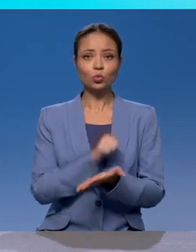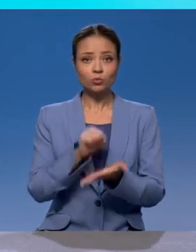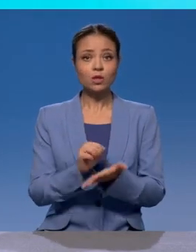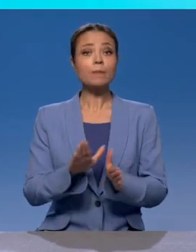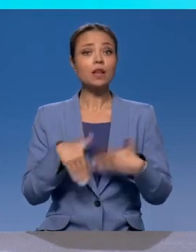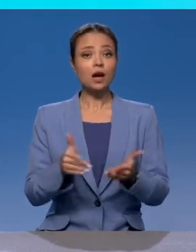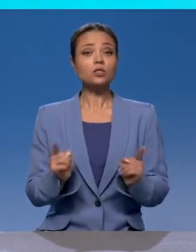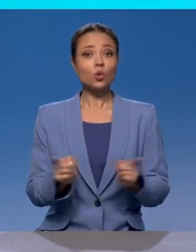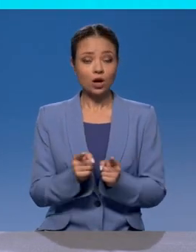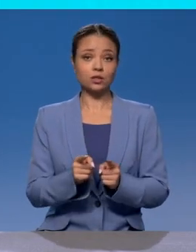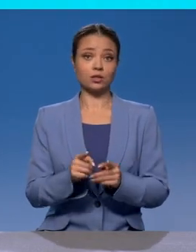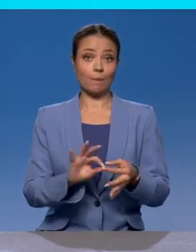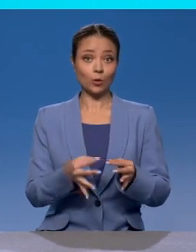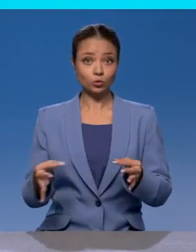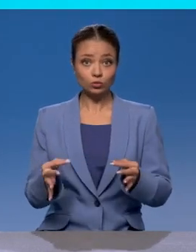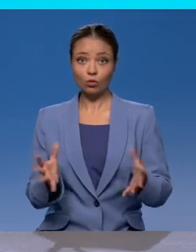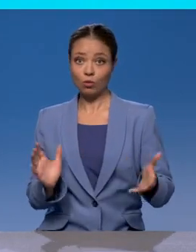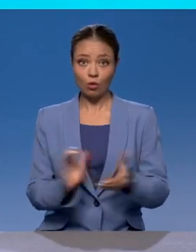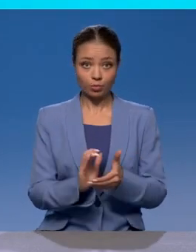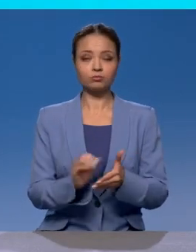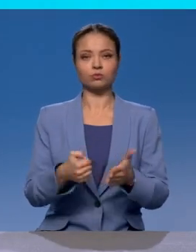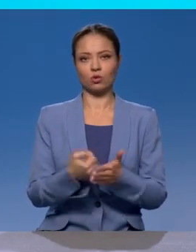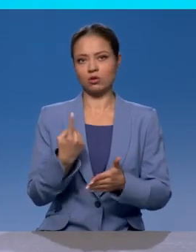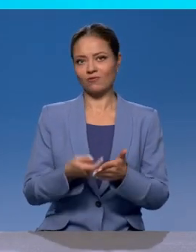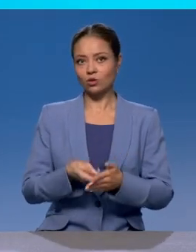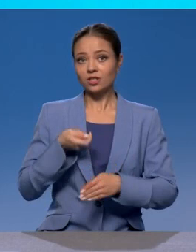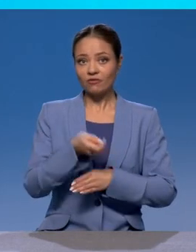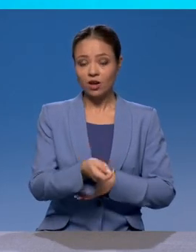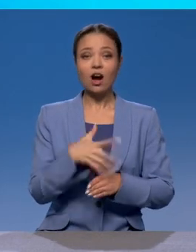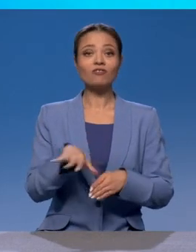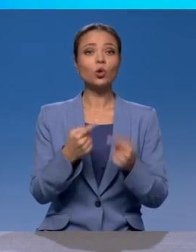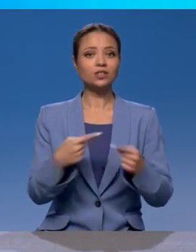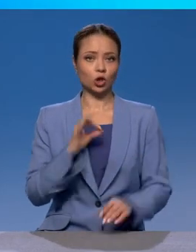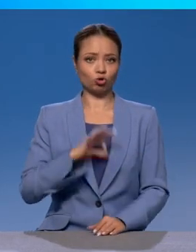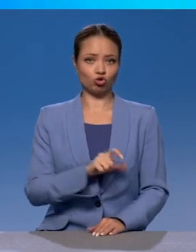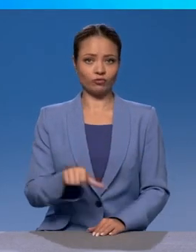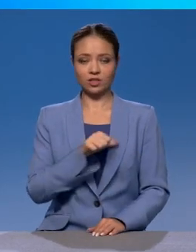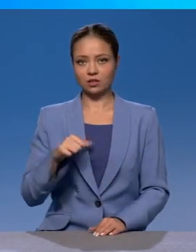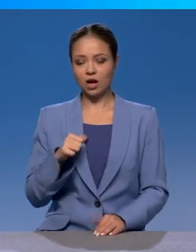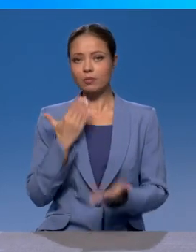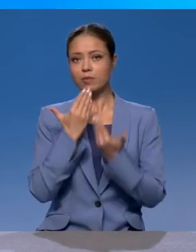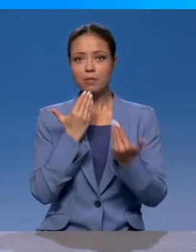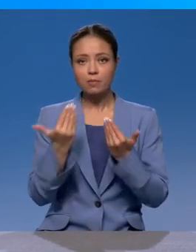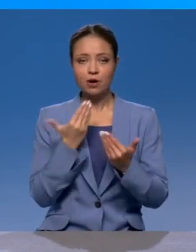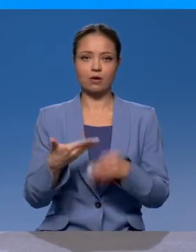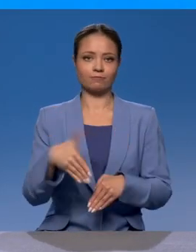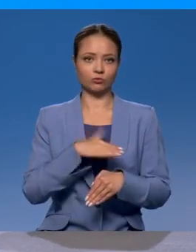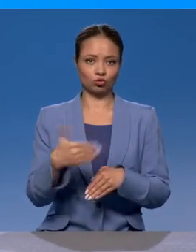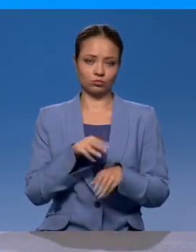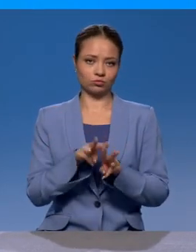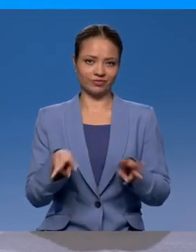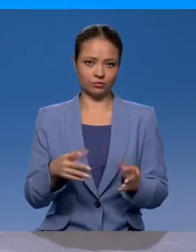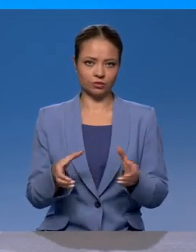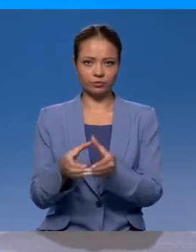до одного заявления. Все остальное чиновники сами запросят в рамках межведомственного взаимодействия. Выделенные средства рекомендуют